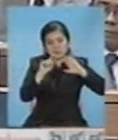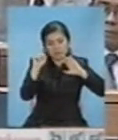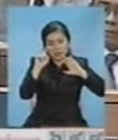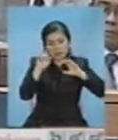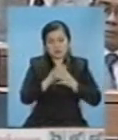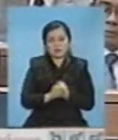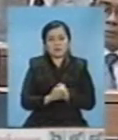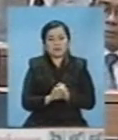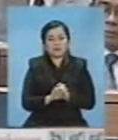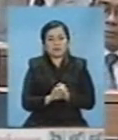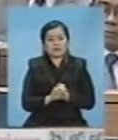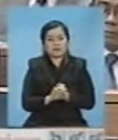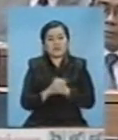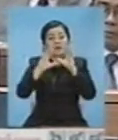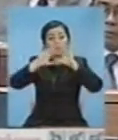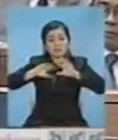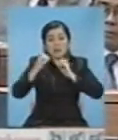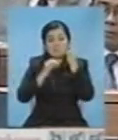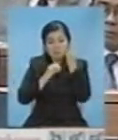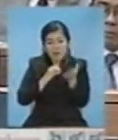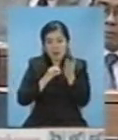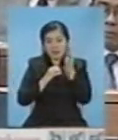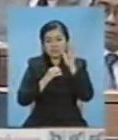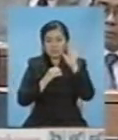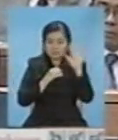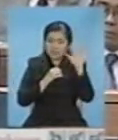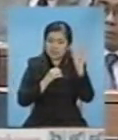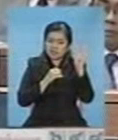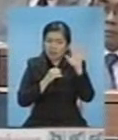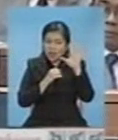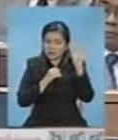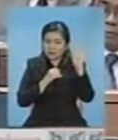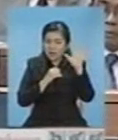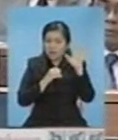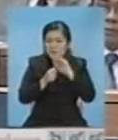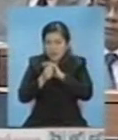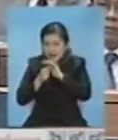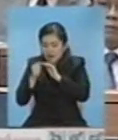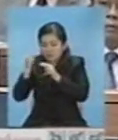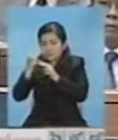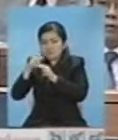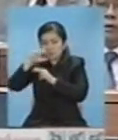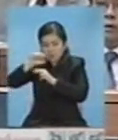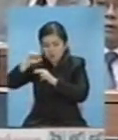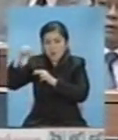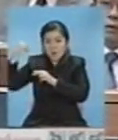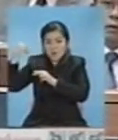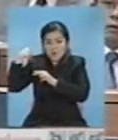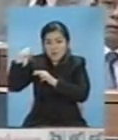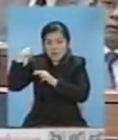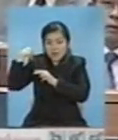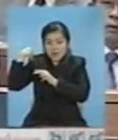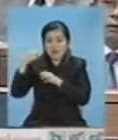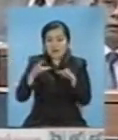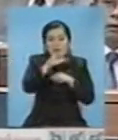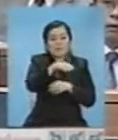สียง4-5เสียงเนื่องจากเกิดการซุกส.ส.ไว้ในพรรคการเมืองบางพรรคเอาไว้แค่คนเดียว